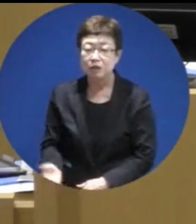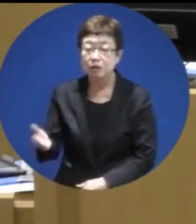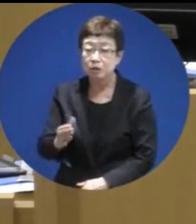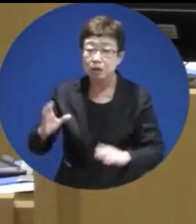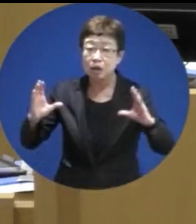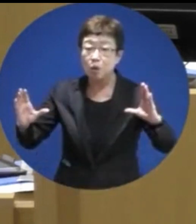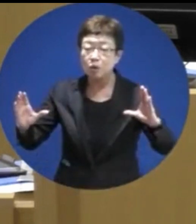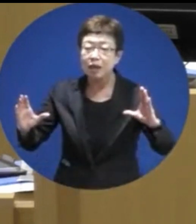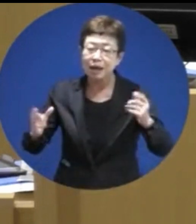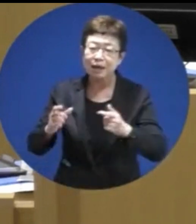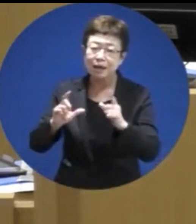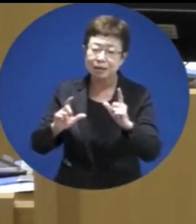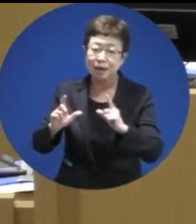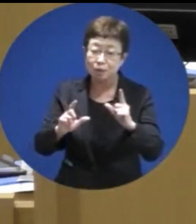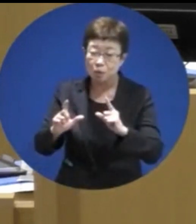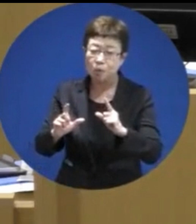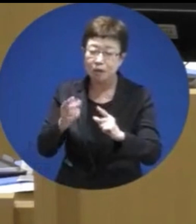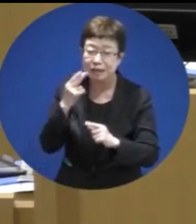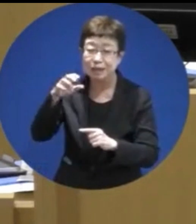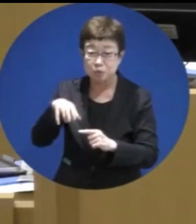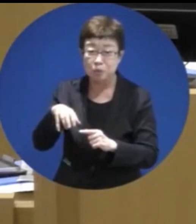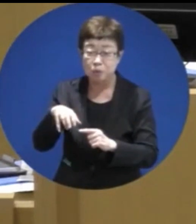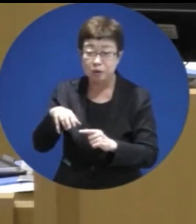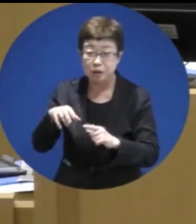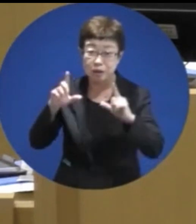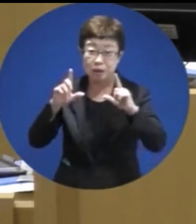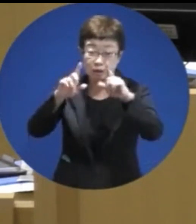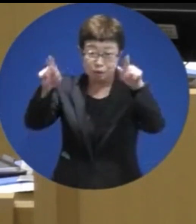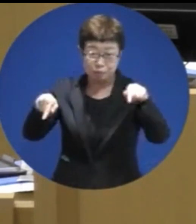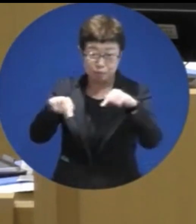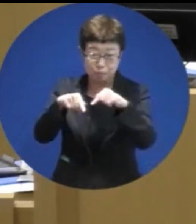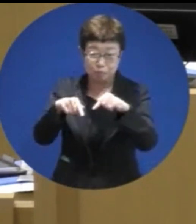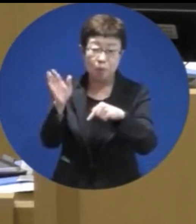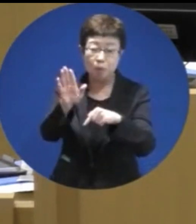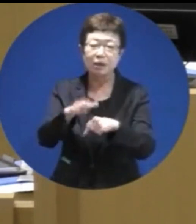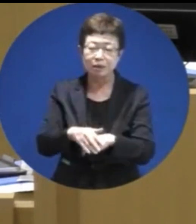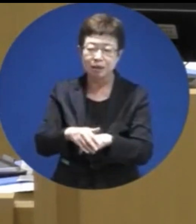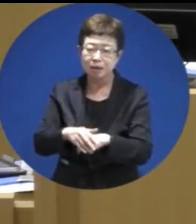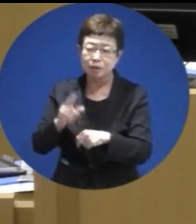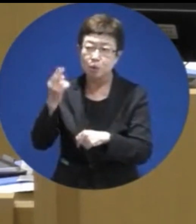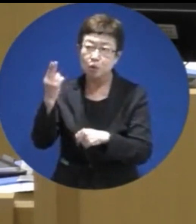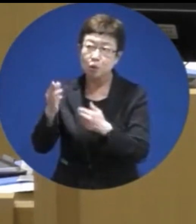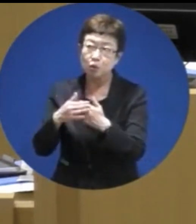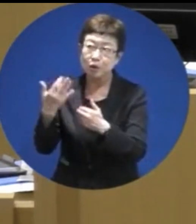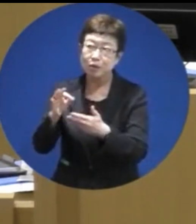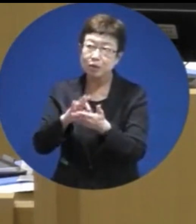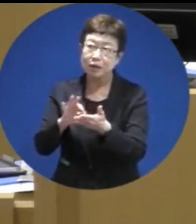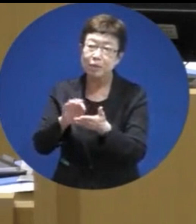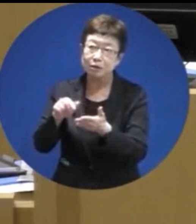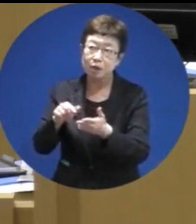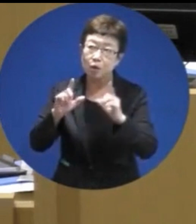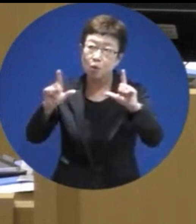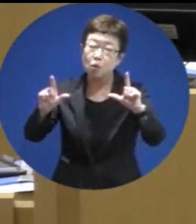に、コンテナ型喫煙所での収益化についてですが、区設置のコンテナ型喫煙所は、東京都の補助金を利用しており、喫煙所内に